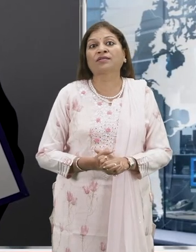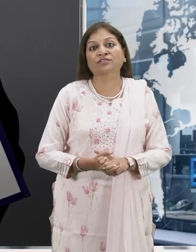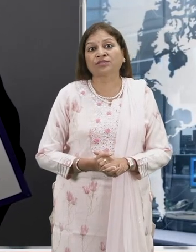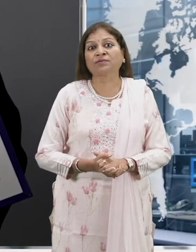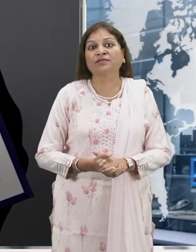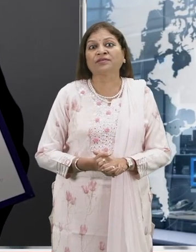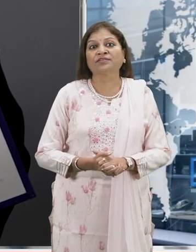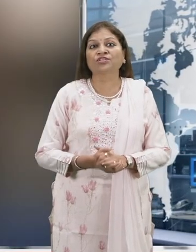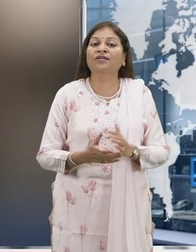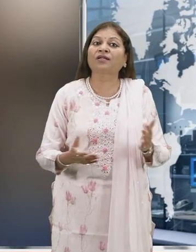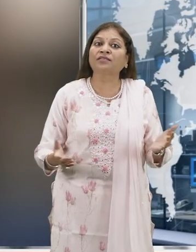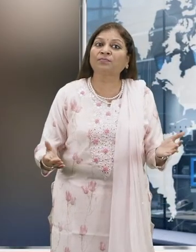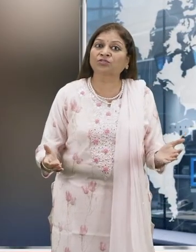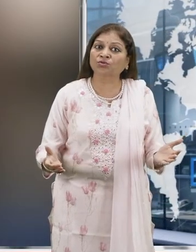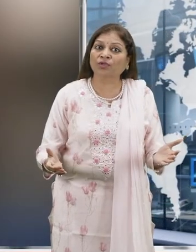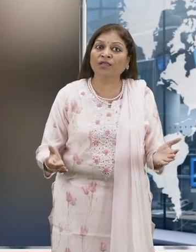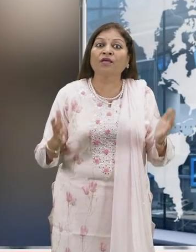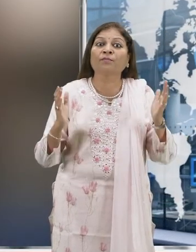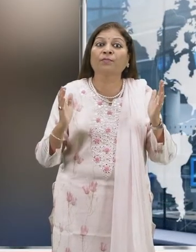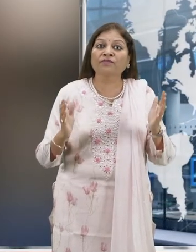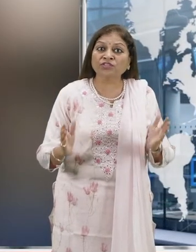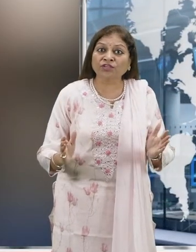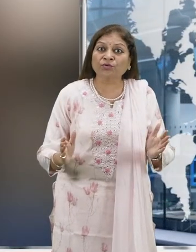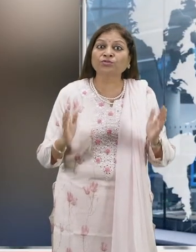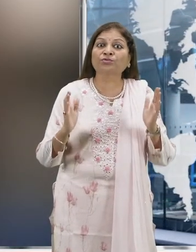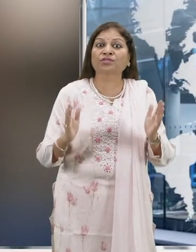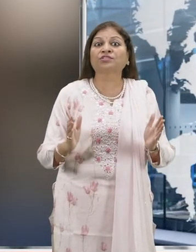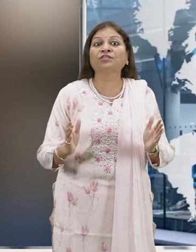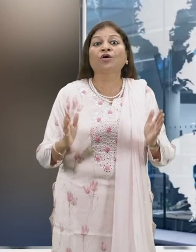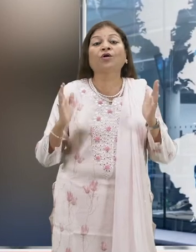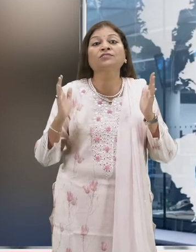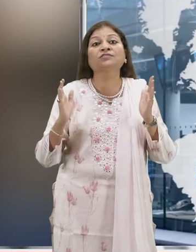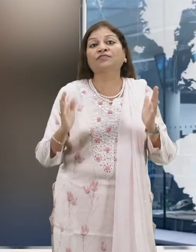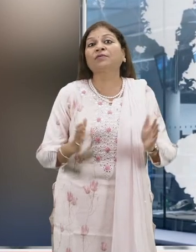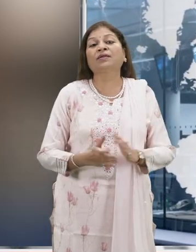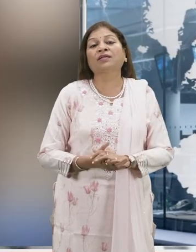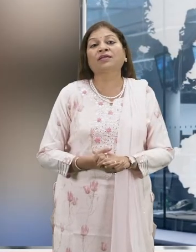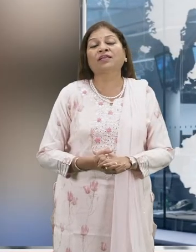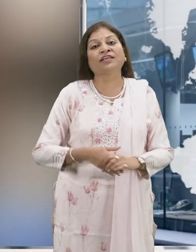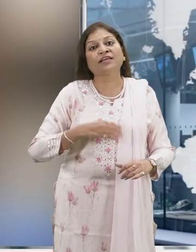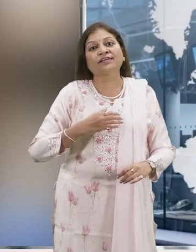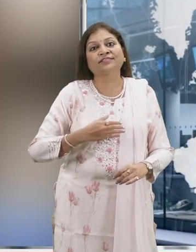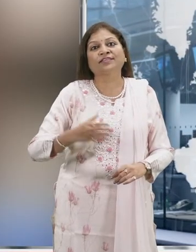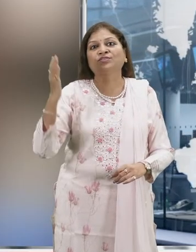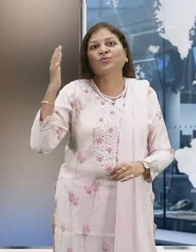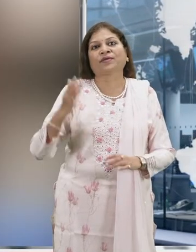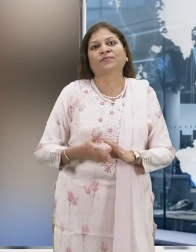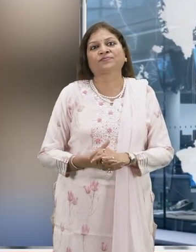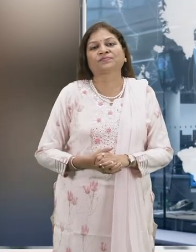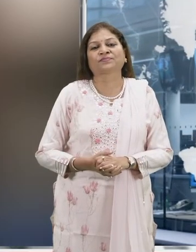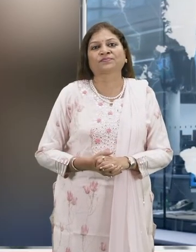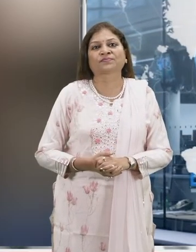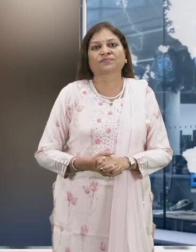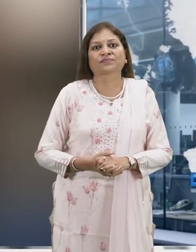$5,00,000 की राशि भी शरणार्थी बच्चों के भविष्य को सुरक्षित और सफल बनाने के लिए दे चुके